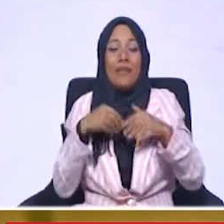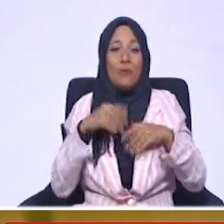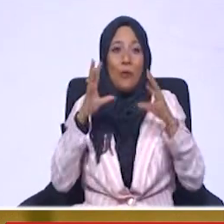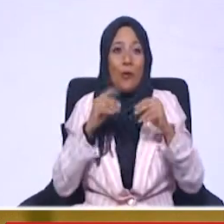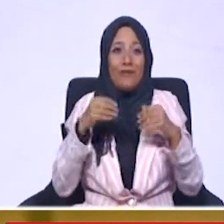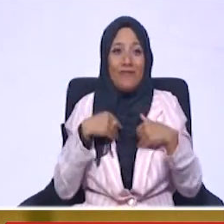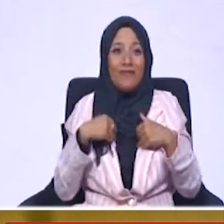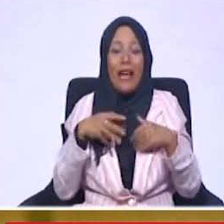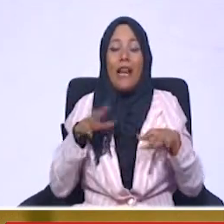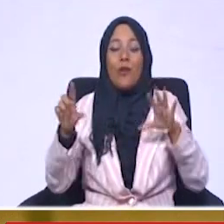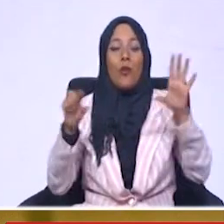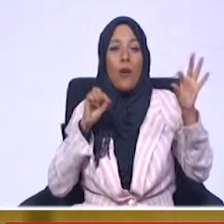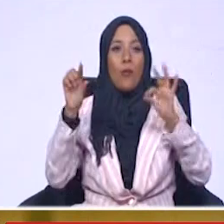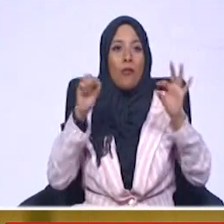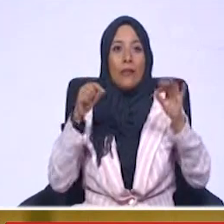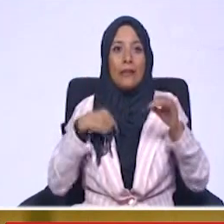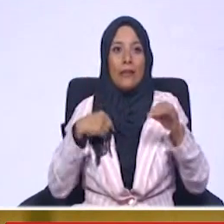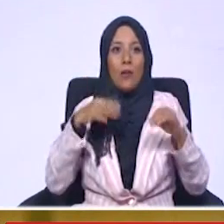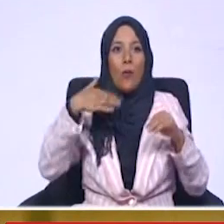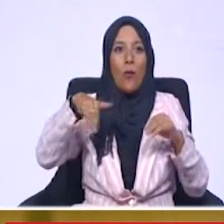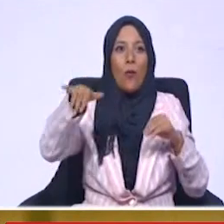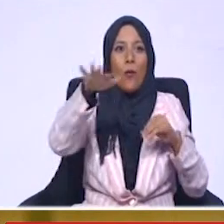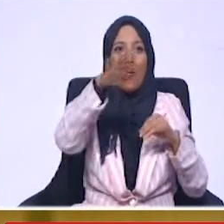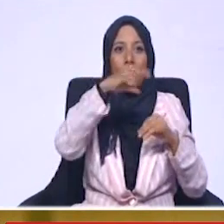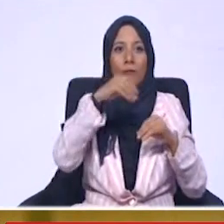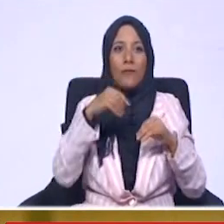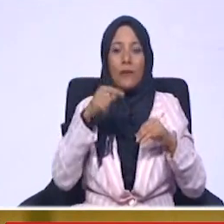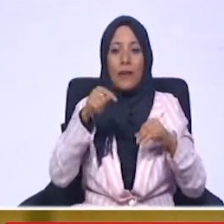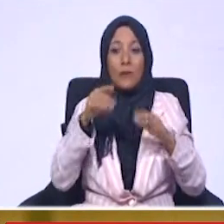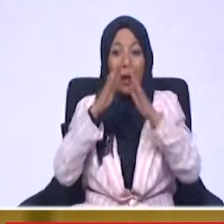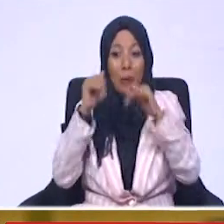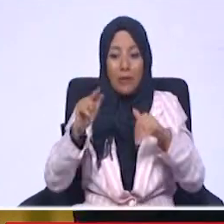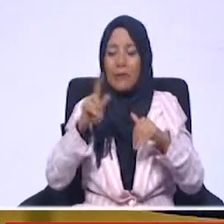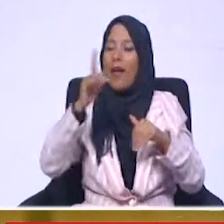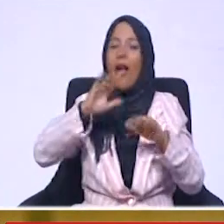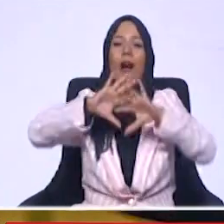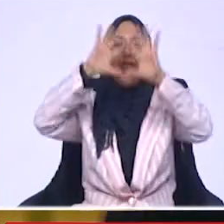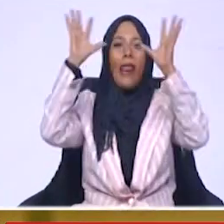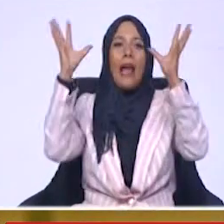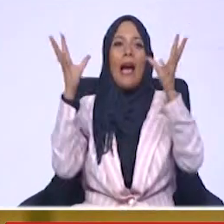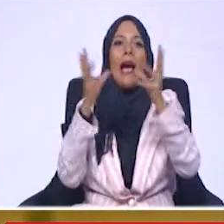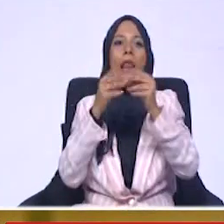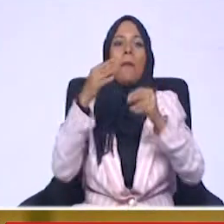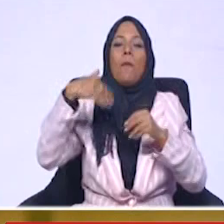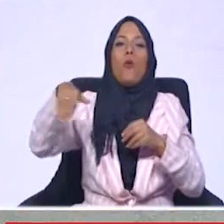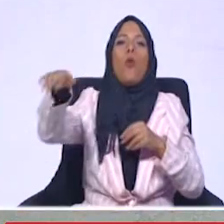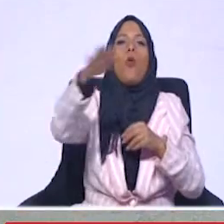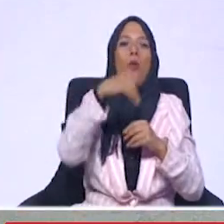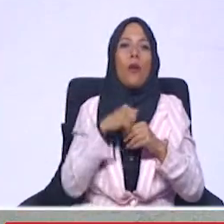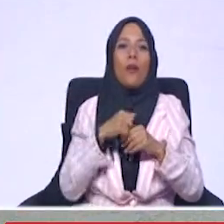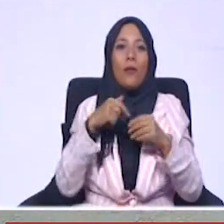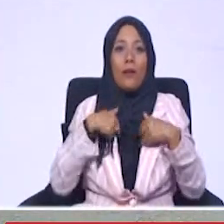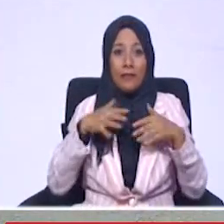اكون نموذجا مشرفا لبلدي ليس على الوطن العربي فقط بل في احدى الدول الاجنبيه